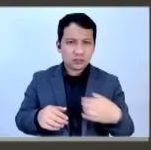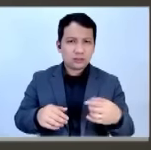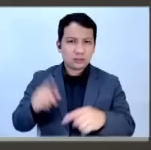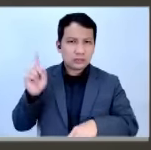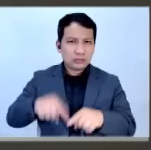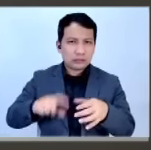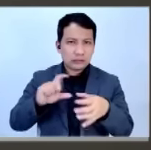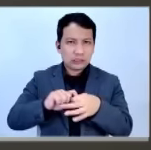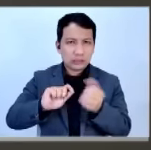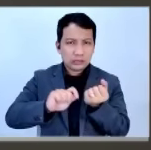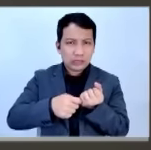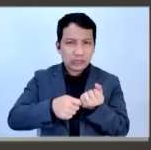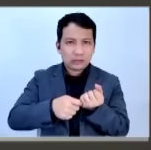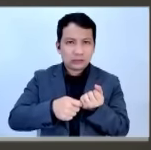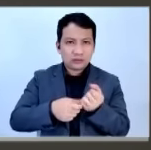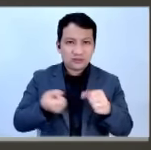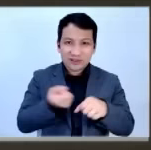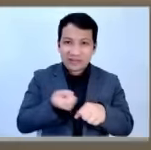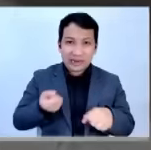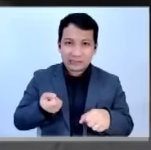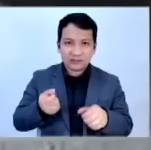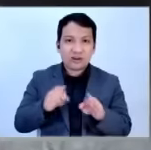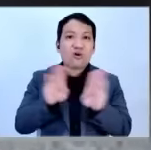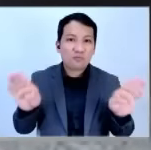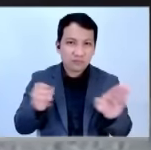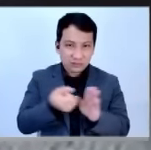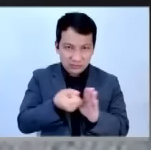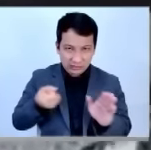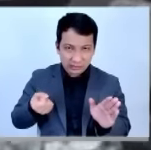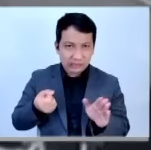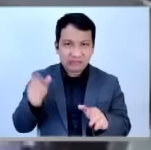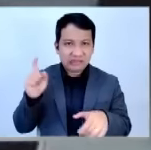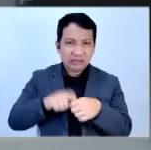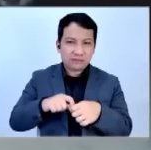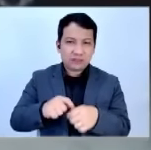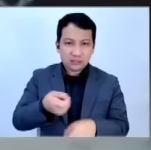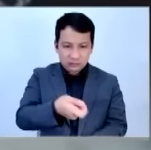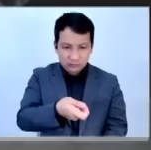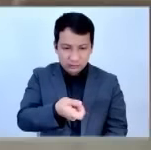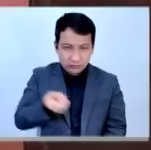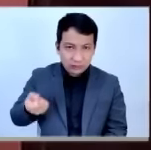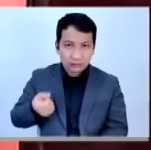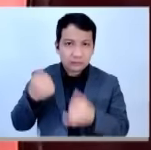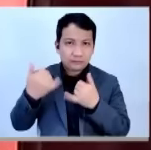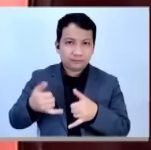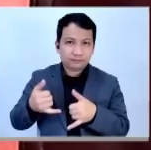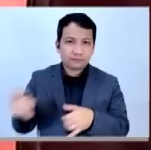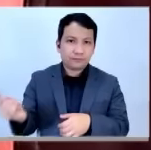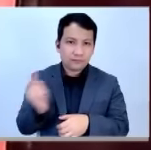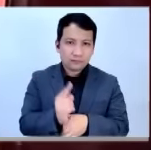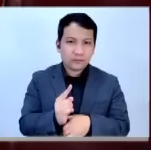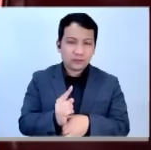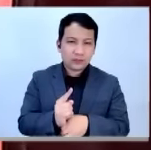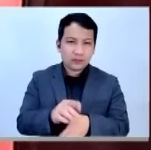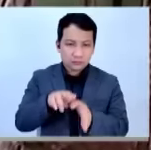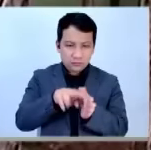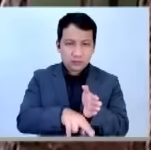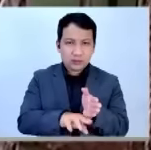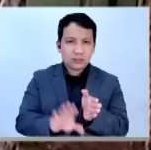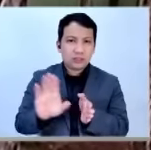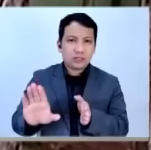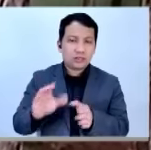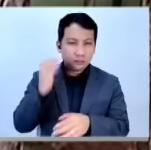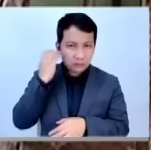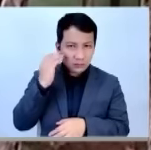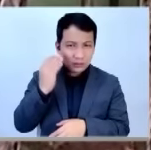ang naturang sasakyan ng iparada niya ito. Kaya ito nabuksan ng mga naglalarong biktima. Nakaburol na ngayon ang magpinsan. Kwento